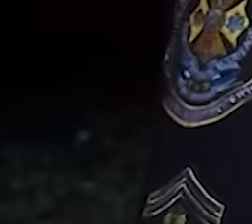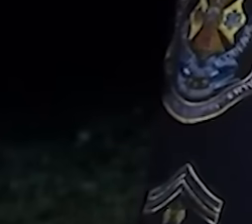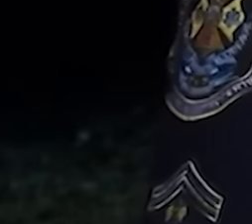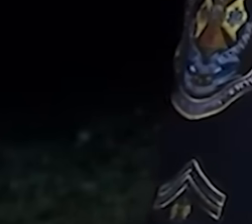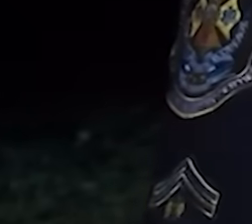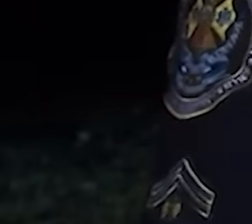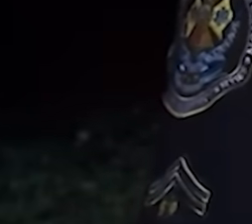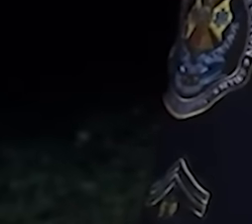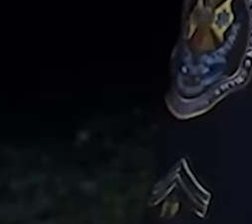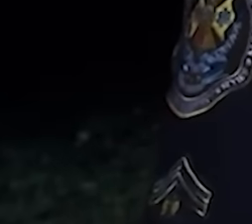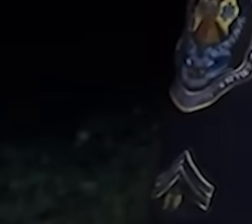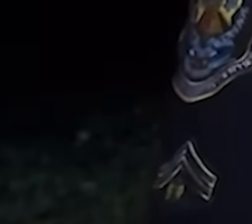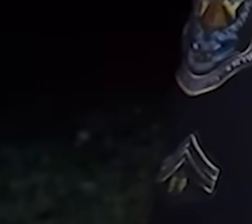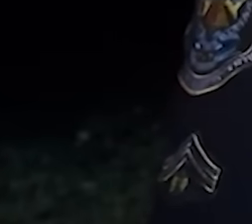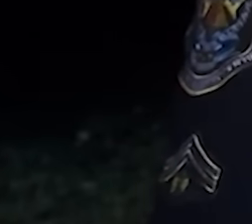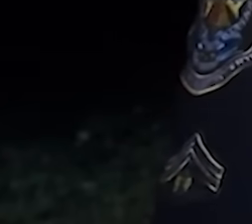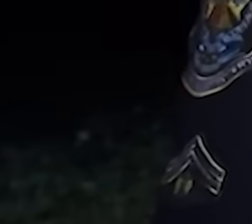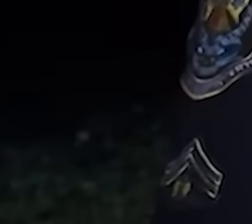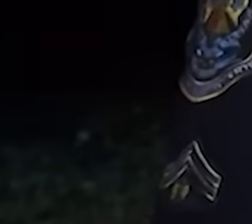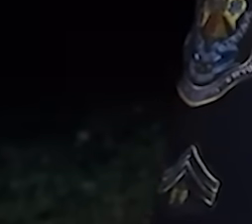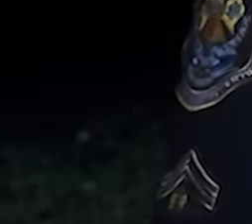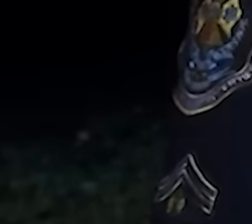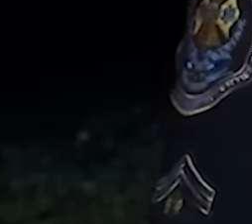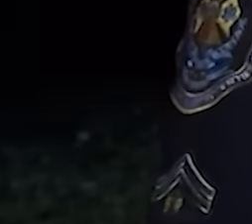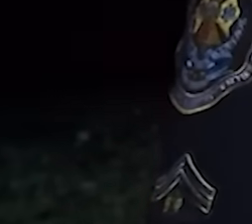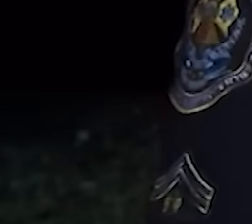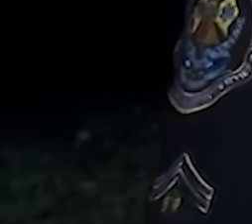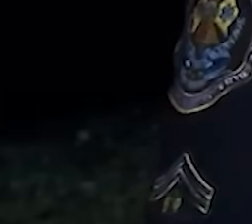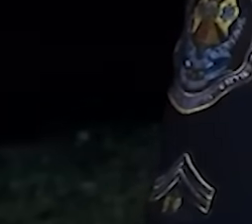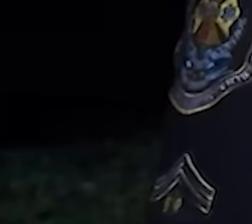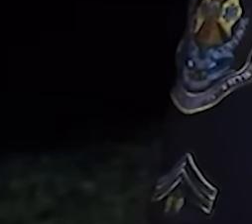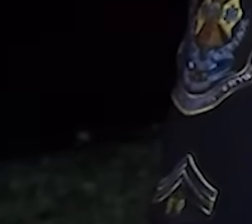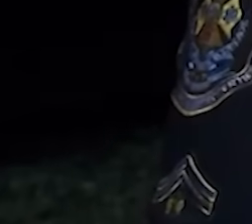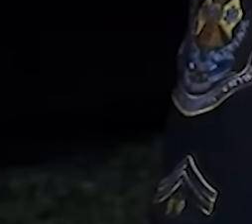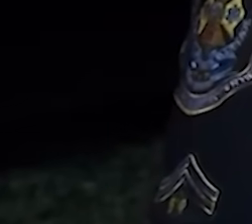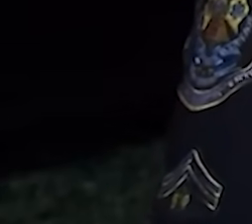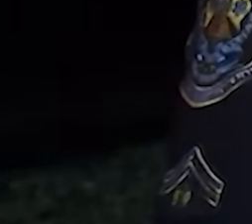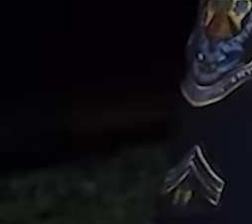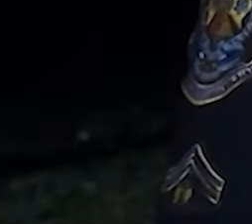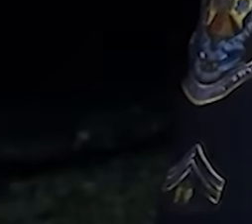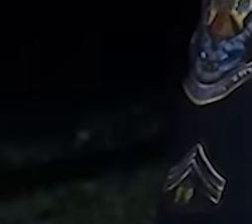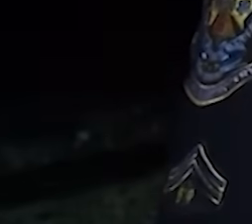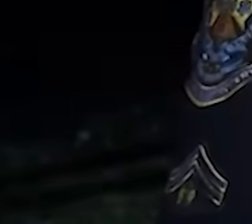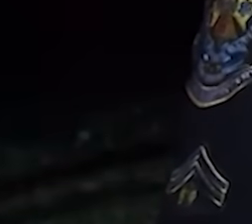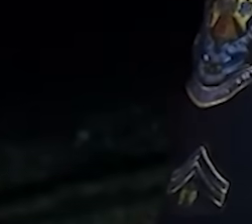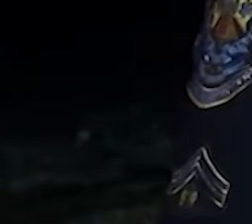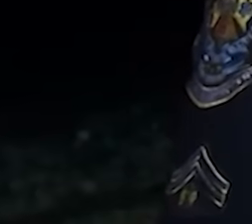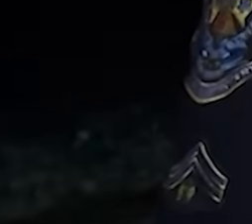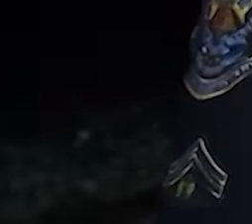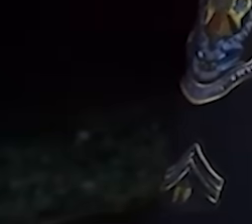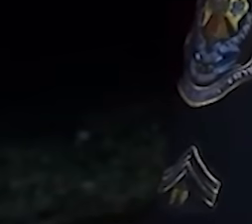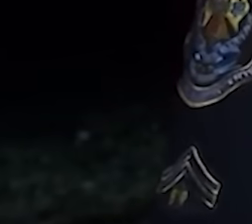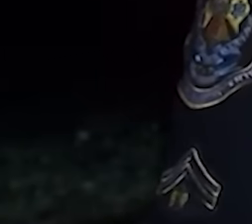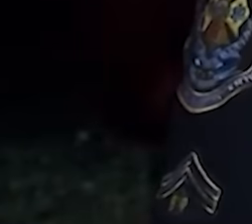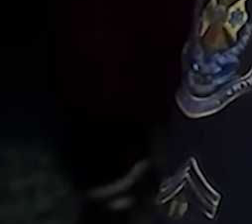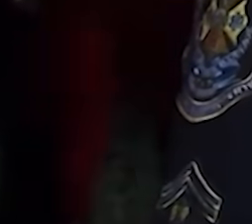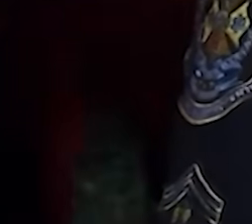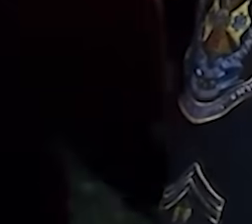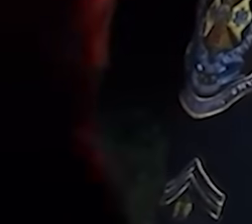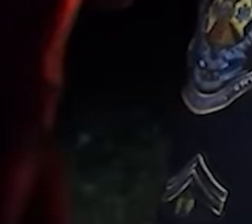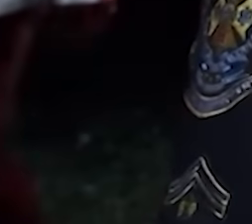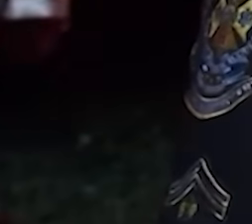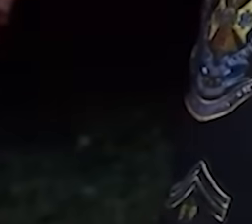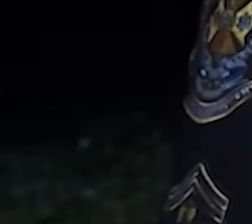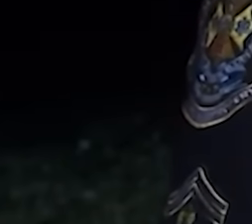sa kabahayan. Confined po siya. Ay, hindi naman po ganun kahirap, sir, kasi naka-confined po yung ating nasusunog na